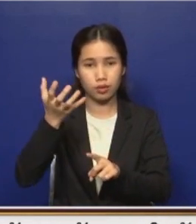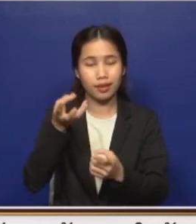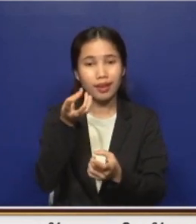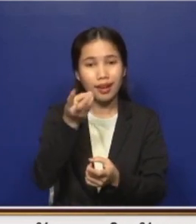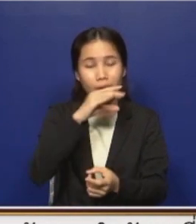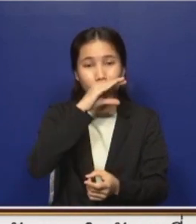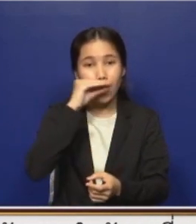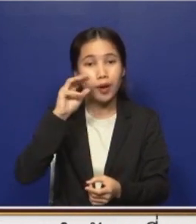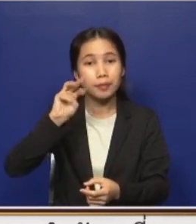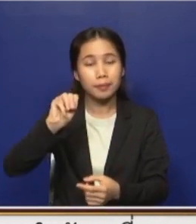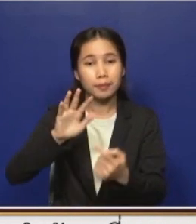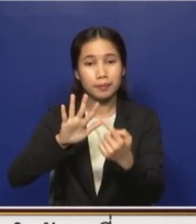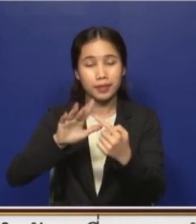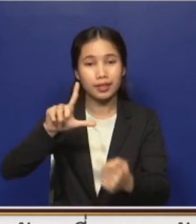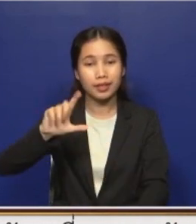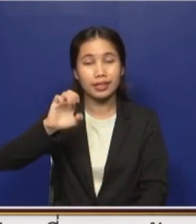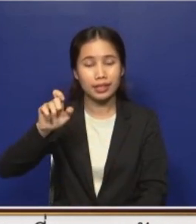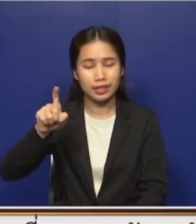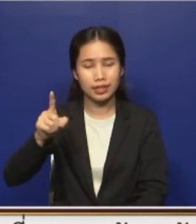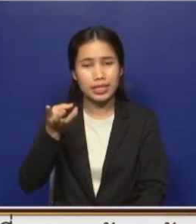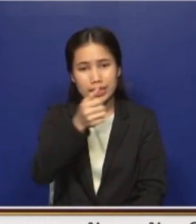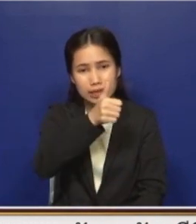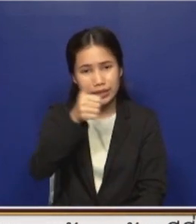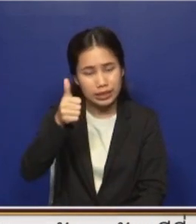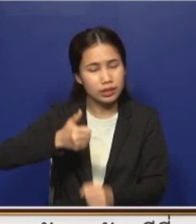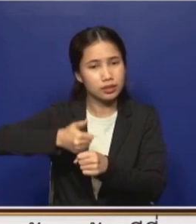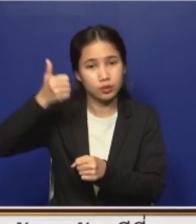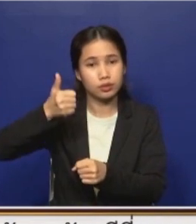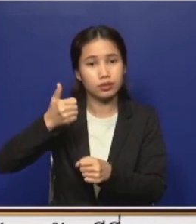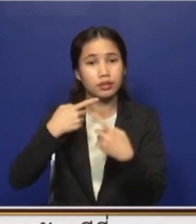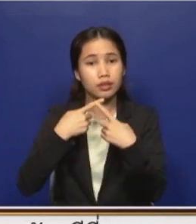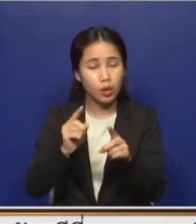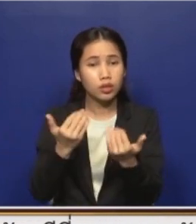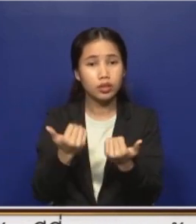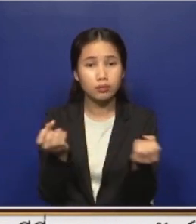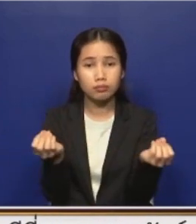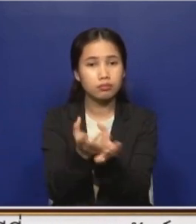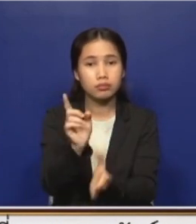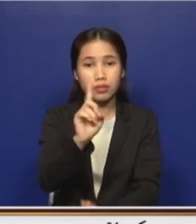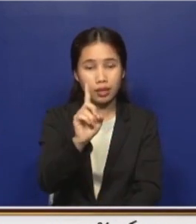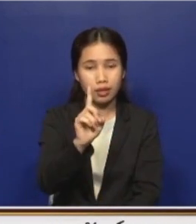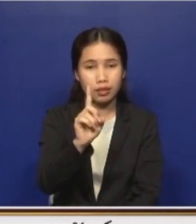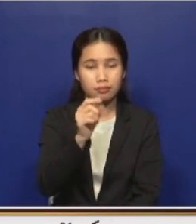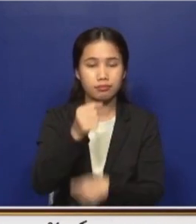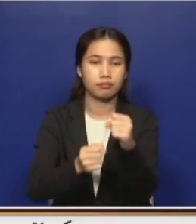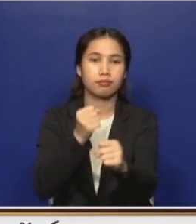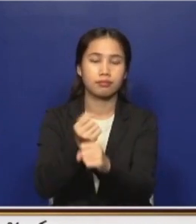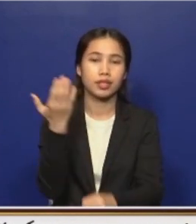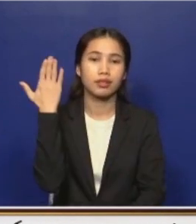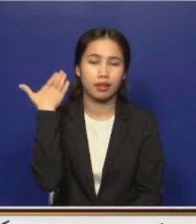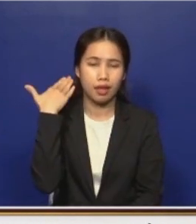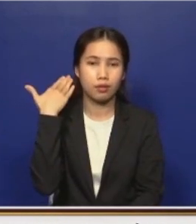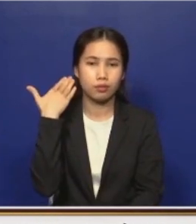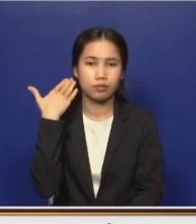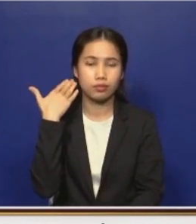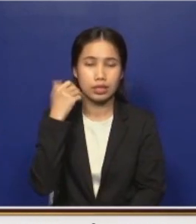ได้14ล้านตันฮะเป็นที่1ของโลกฮะเวียดนามส่งออกได้ 6.3 ล้านตันแซงไทยขึ้น